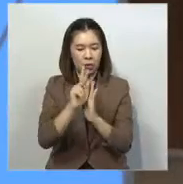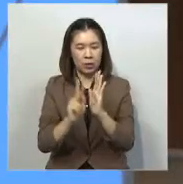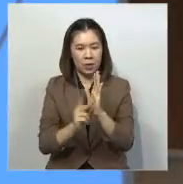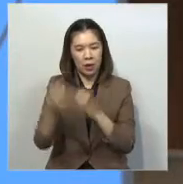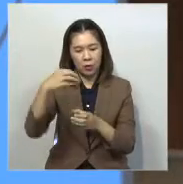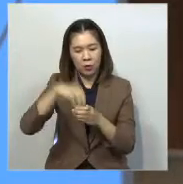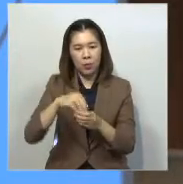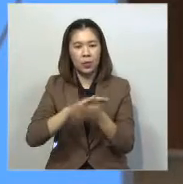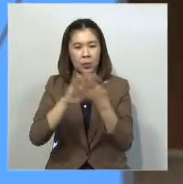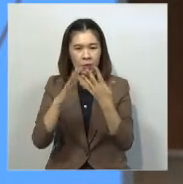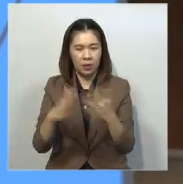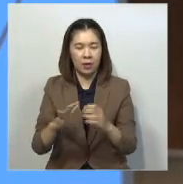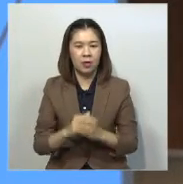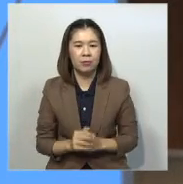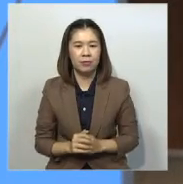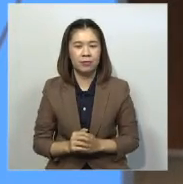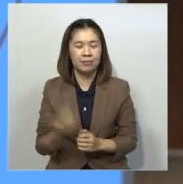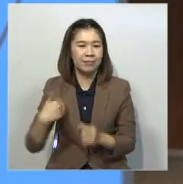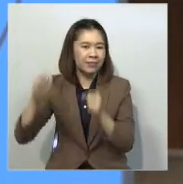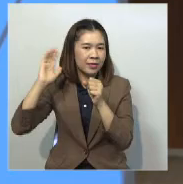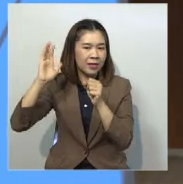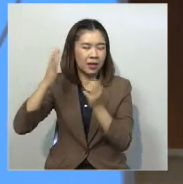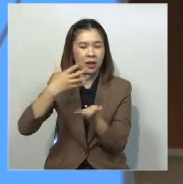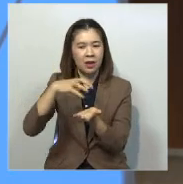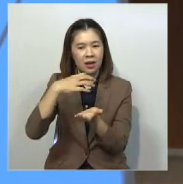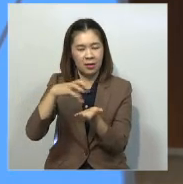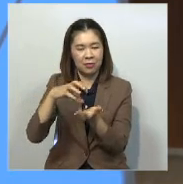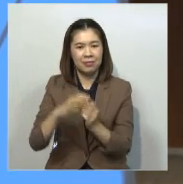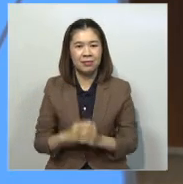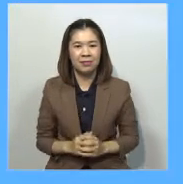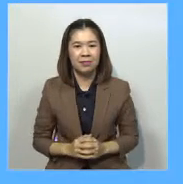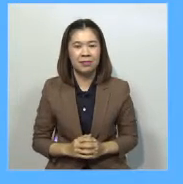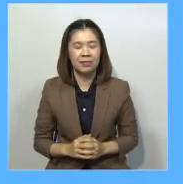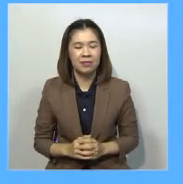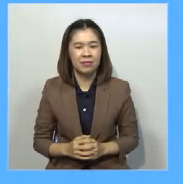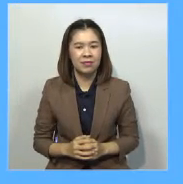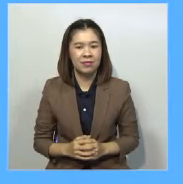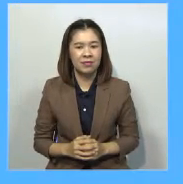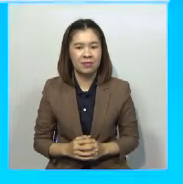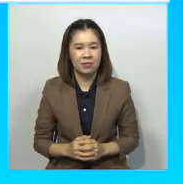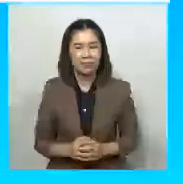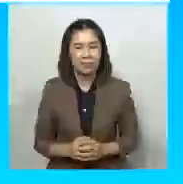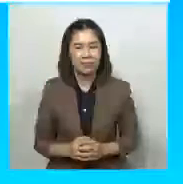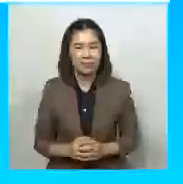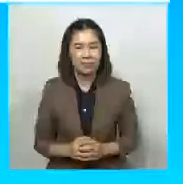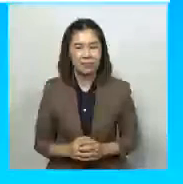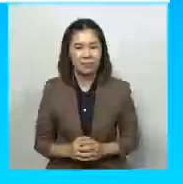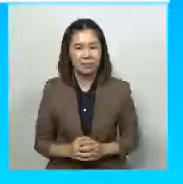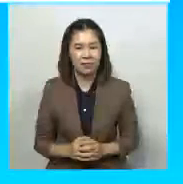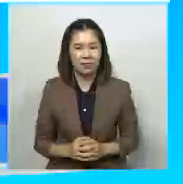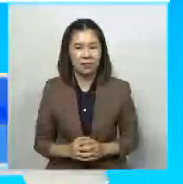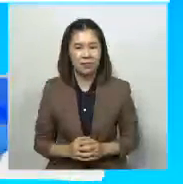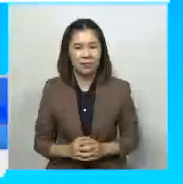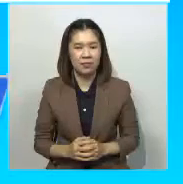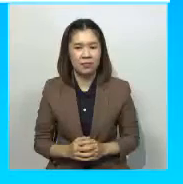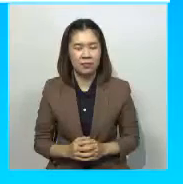ยบายจะมีความต่อเนื่องฟังประเด็นนี้เพิ่มเติมจากรองนายกรัฐมนตรีค่ะ ฉะนั้นสะท้อนในรายงานของ World